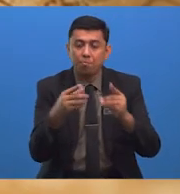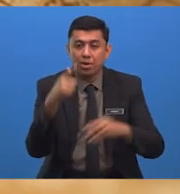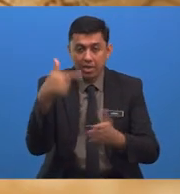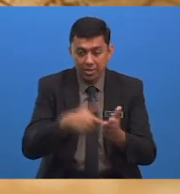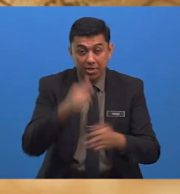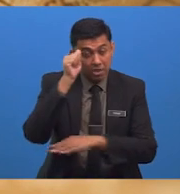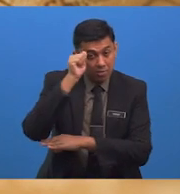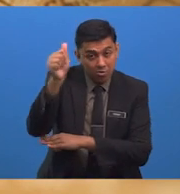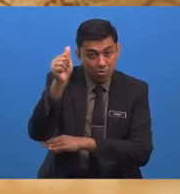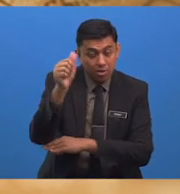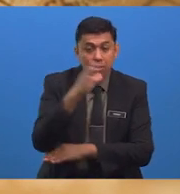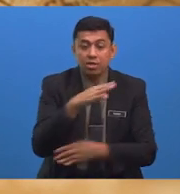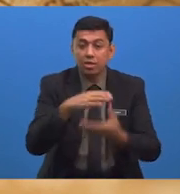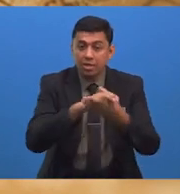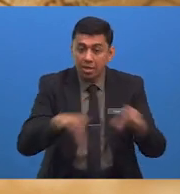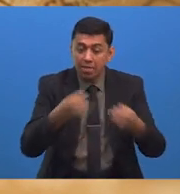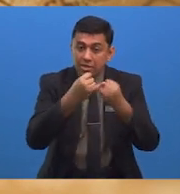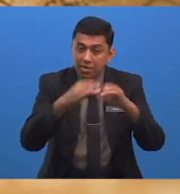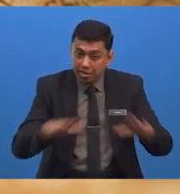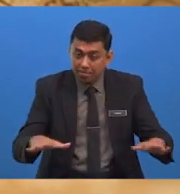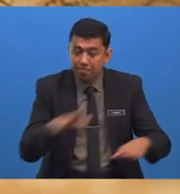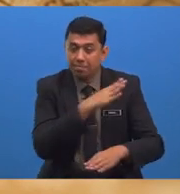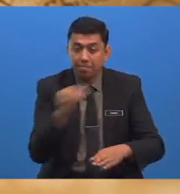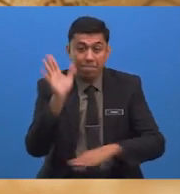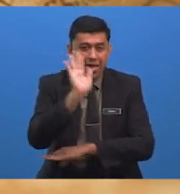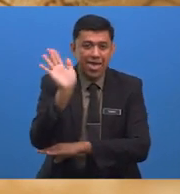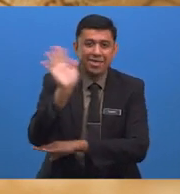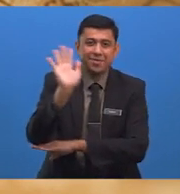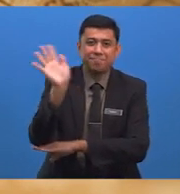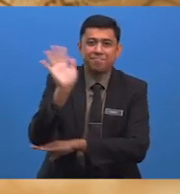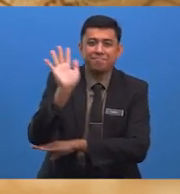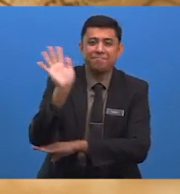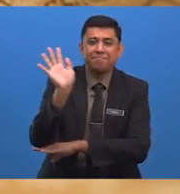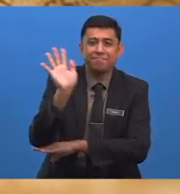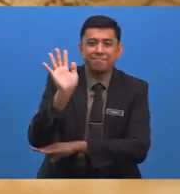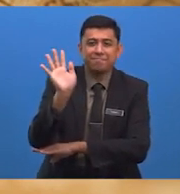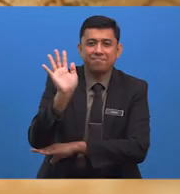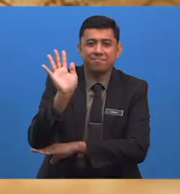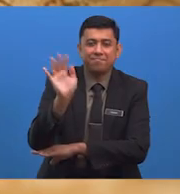Assalamualaikum, selamat sejahtera dan bye-bye.